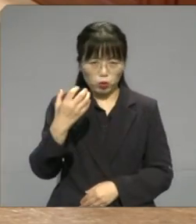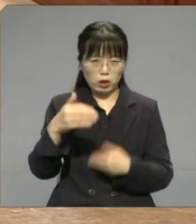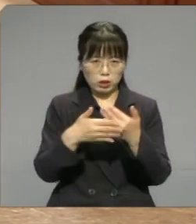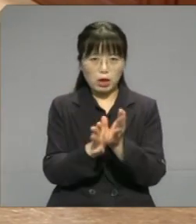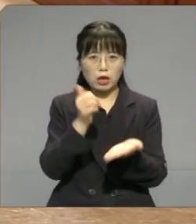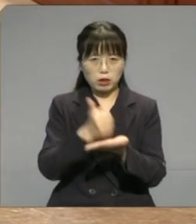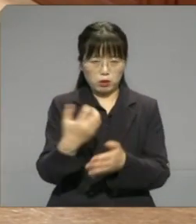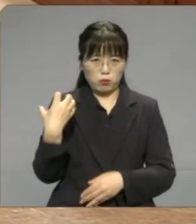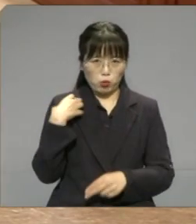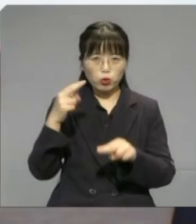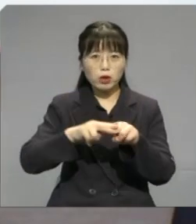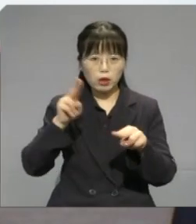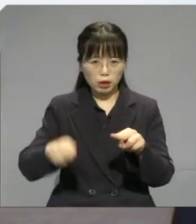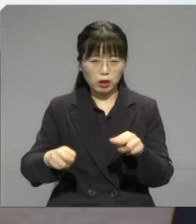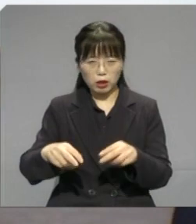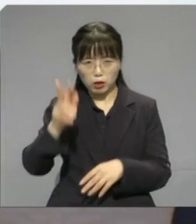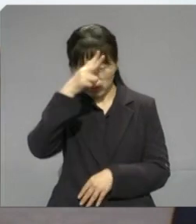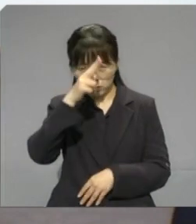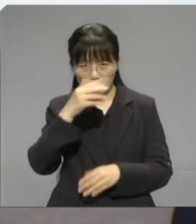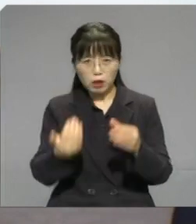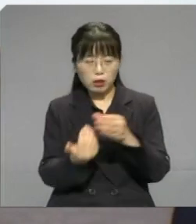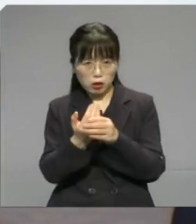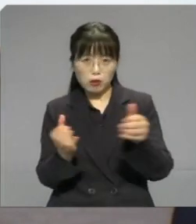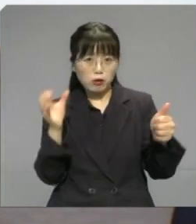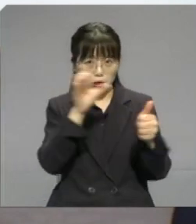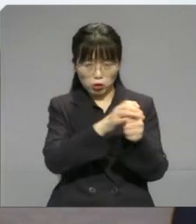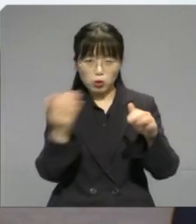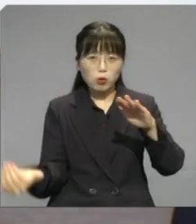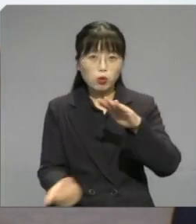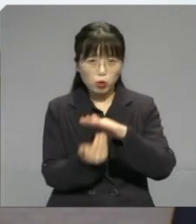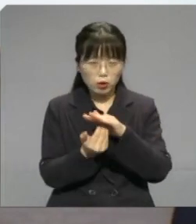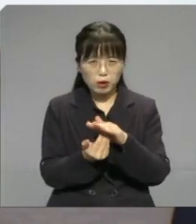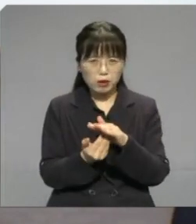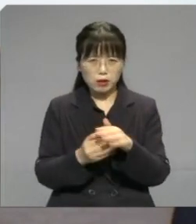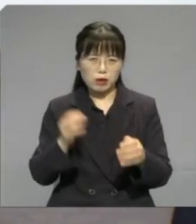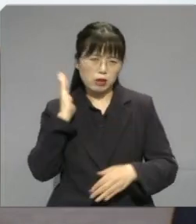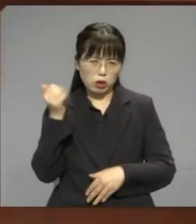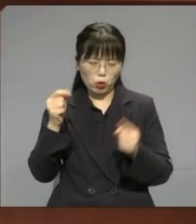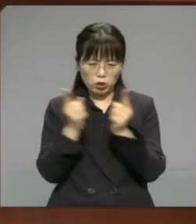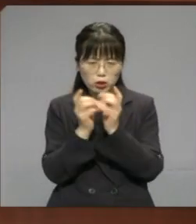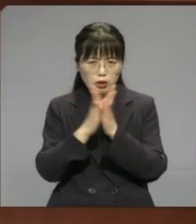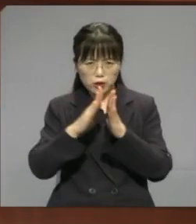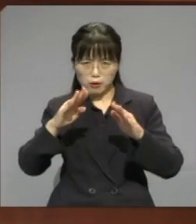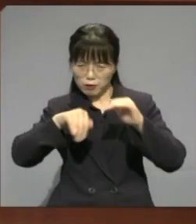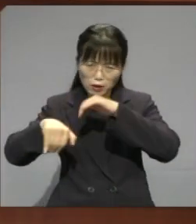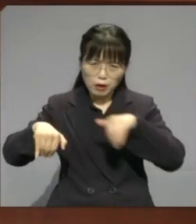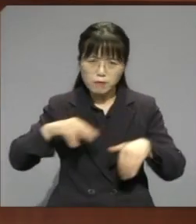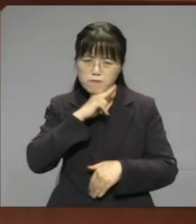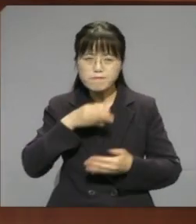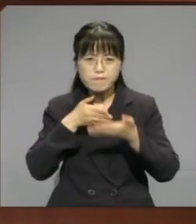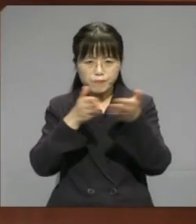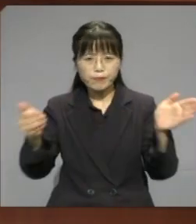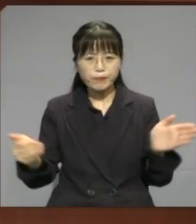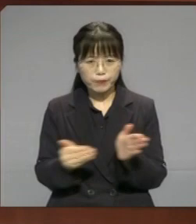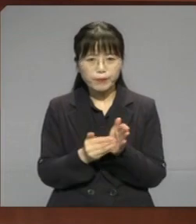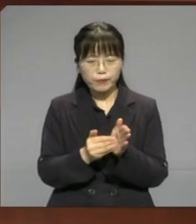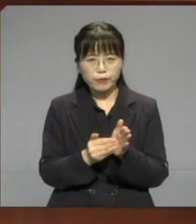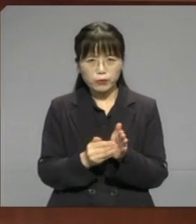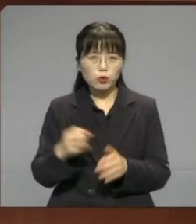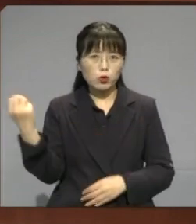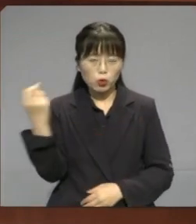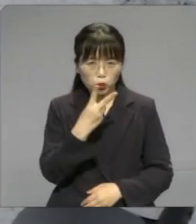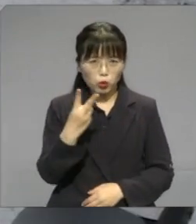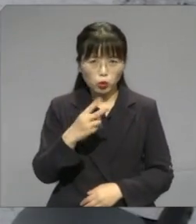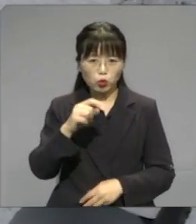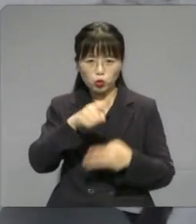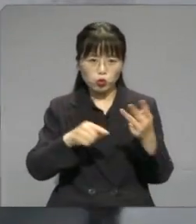수사단장의 보직 해임과 경찰로의 사건 이첩이 이뤄졌다며 대통령의 직접 개입 의혹을 제기했습니다.